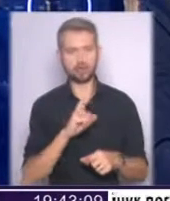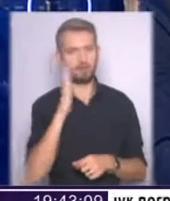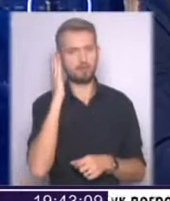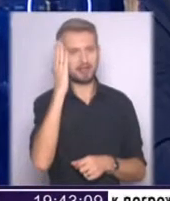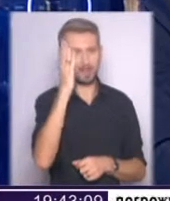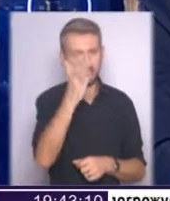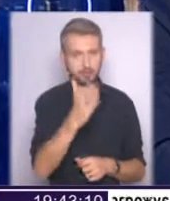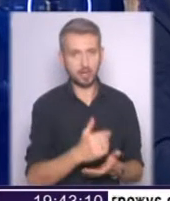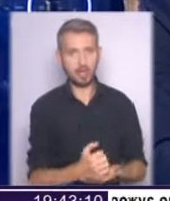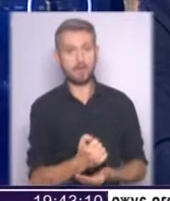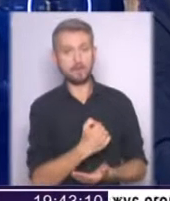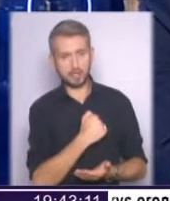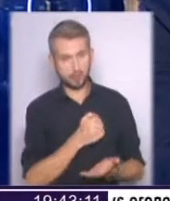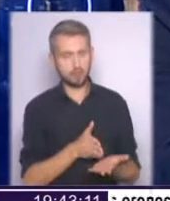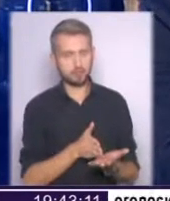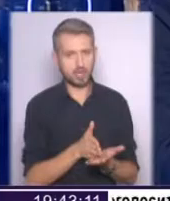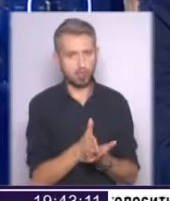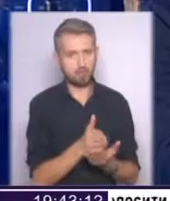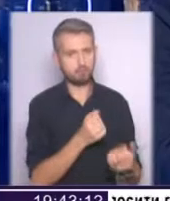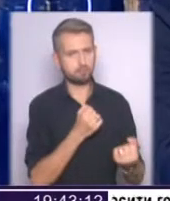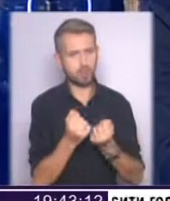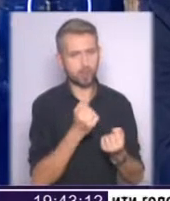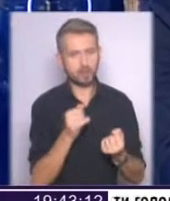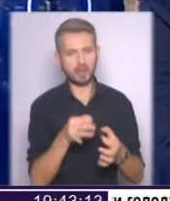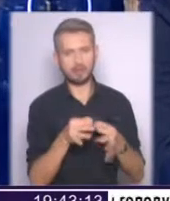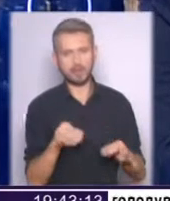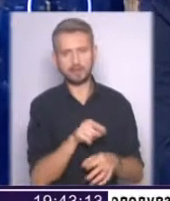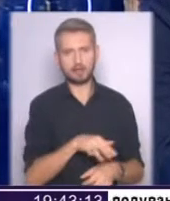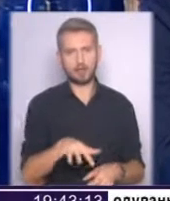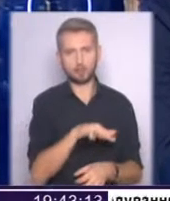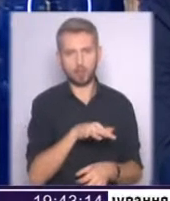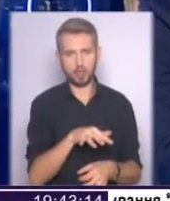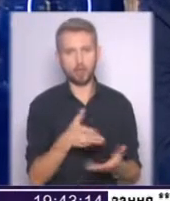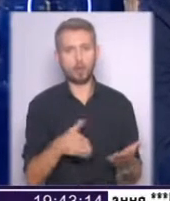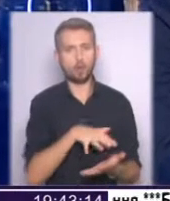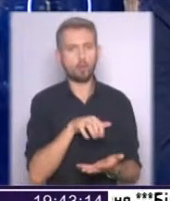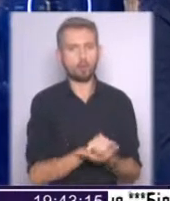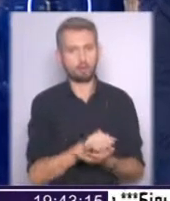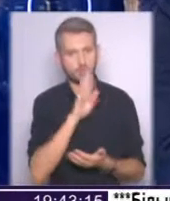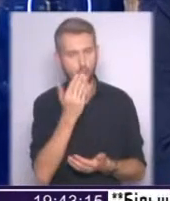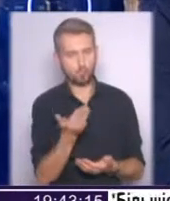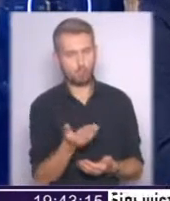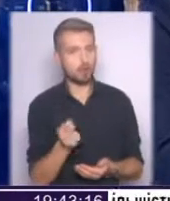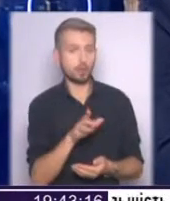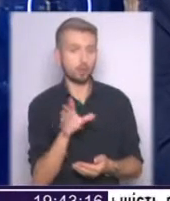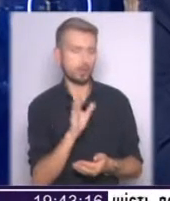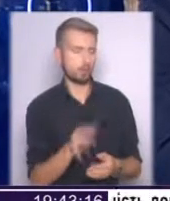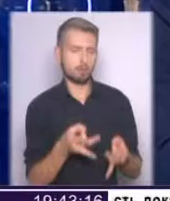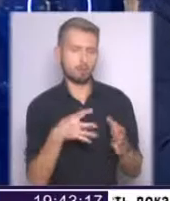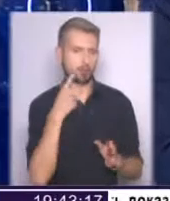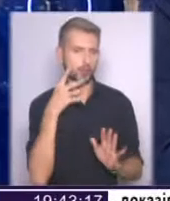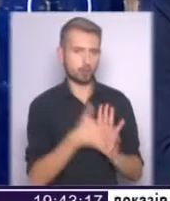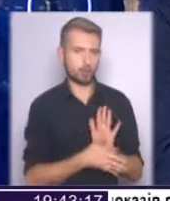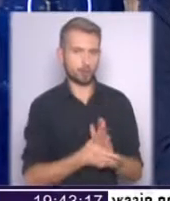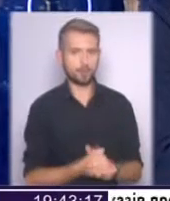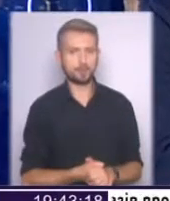перспективі військовим шляхом боротися і звільнити ці території, які окуповані ворогом. Тоді буде все просто і зрозуміло. А